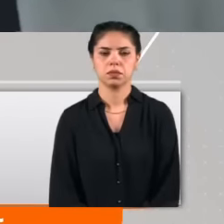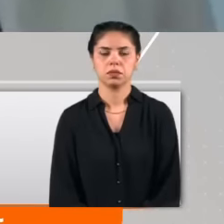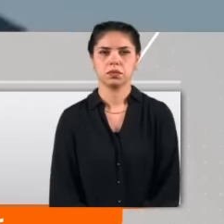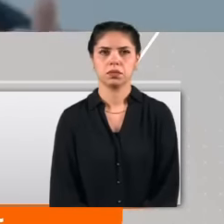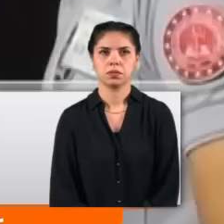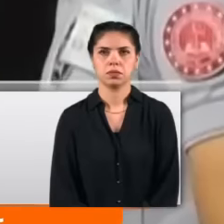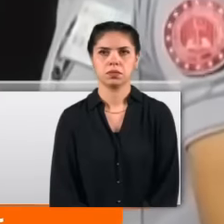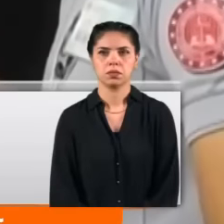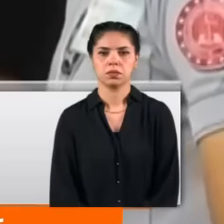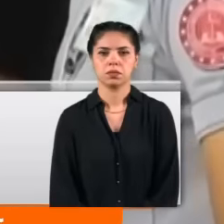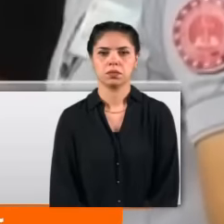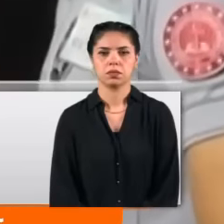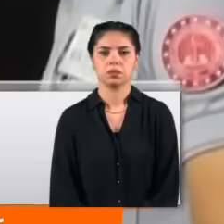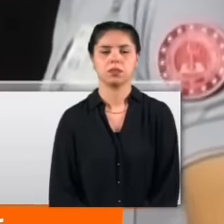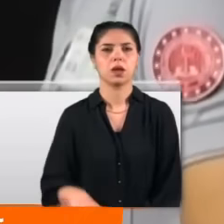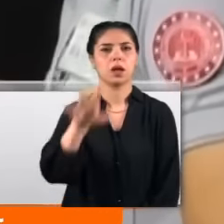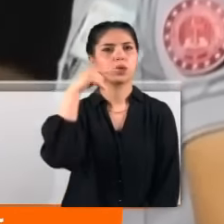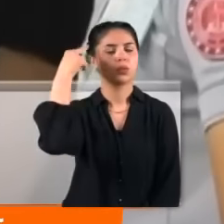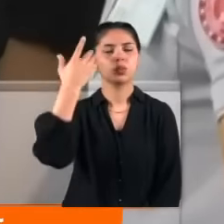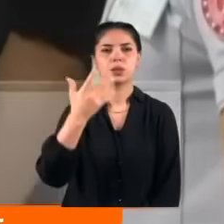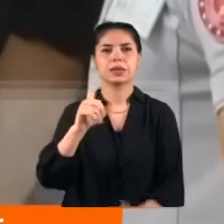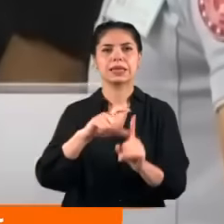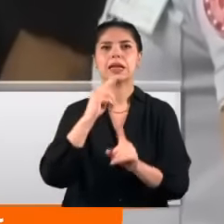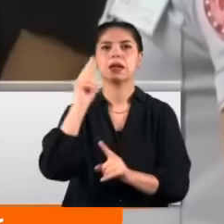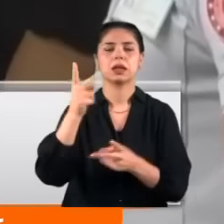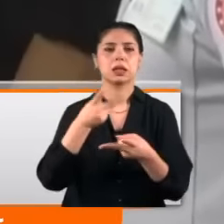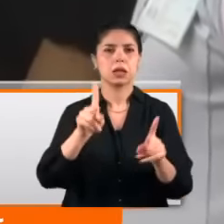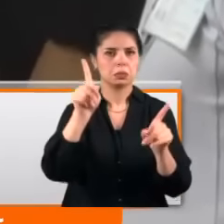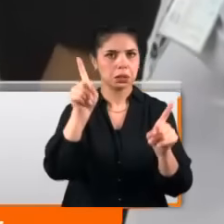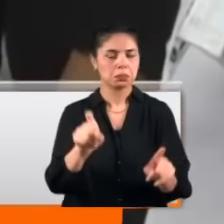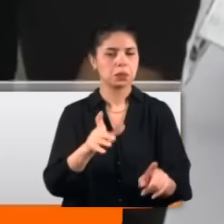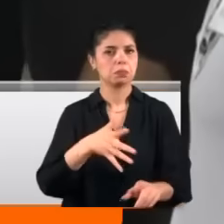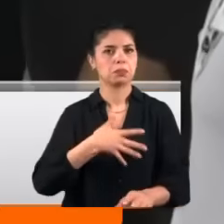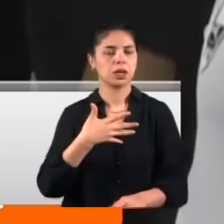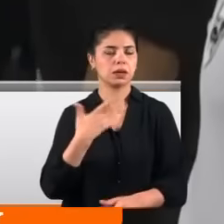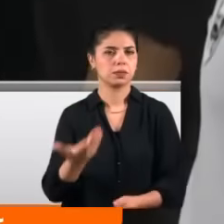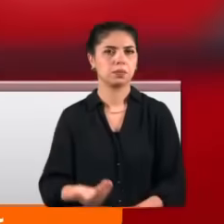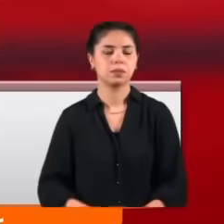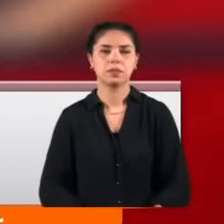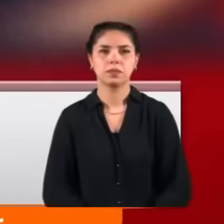yapıldığını belirtiyor. Akıllara ise Dilan Polat tahliye mi olacak sorusu geldi.